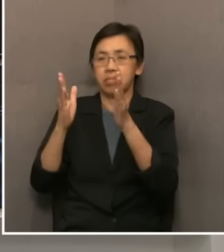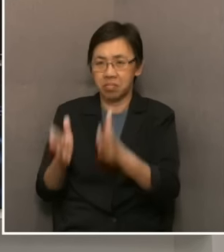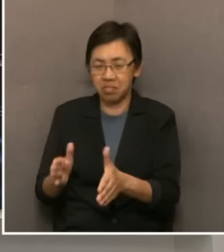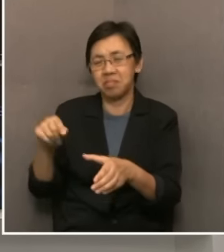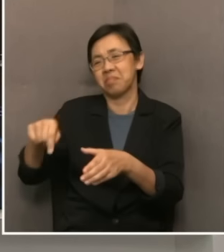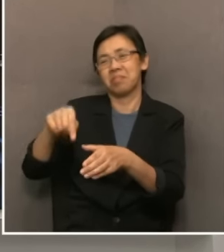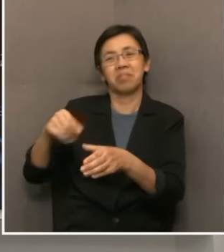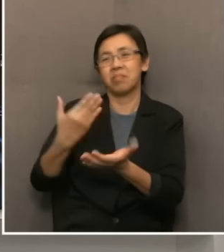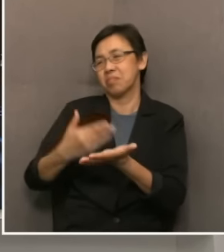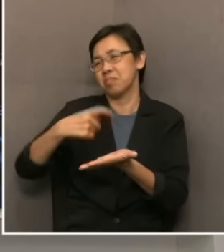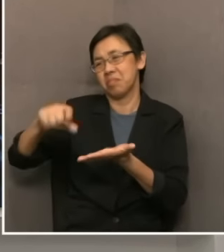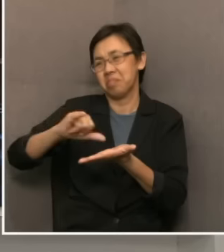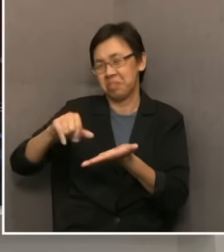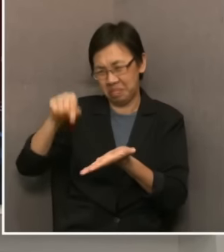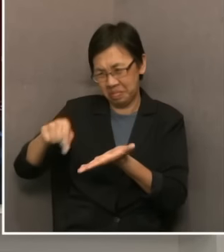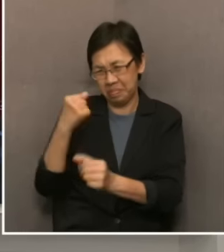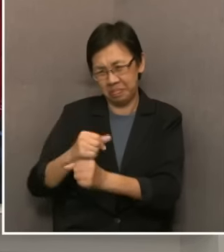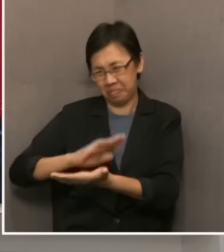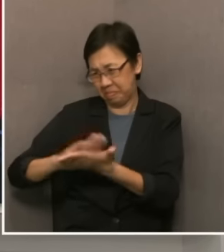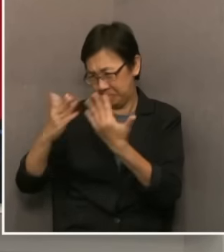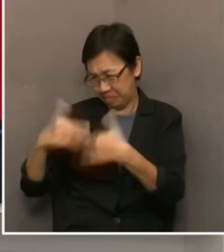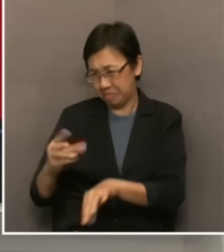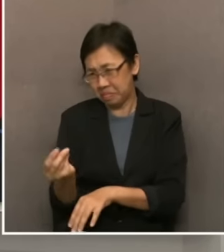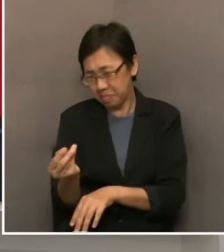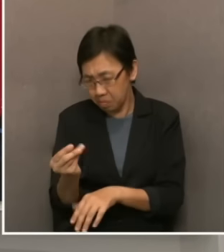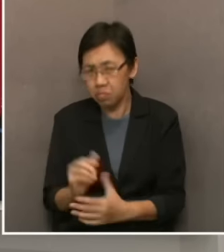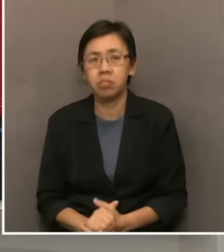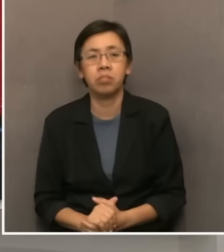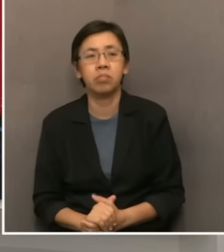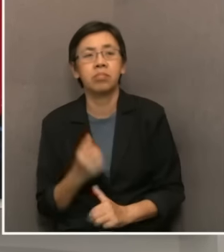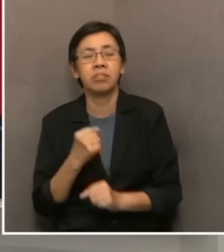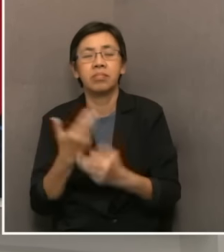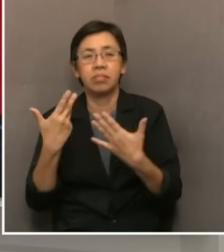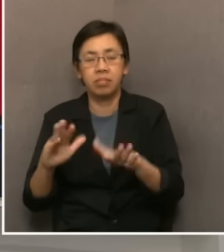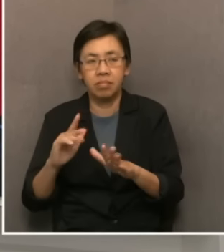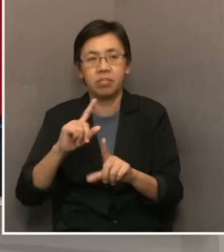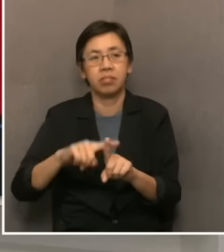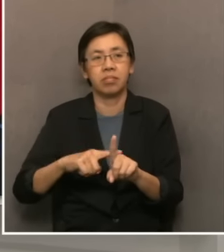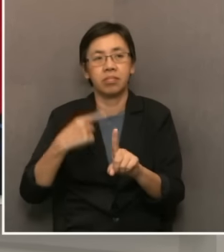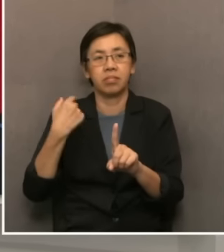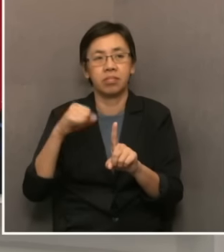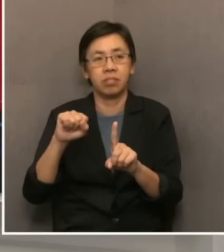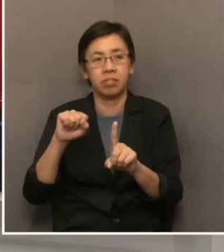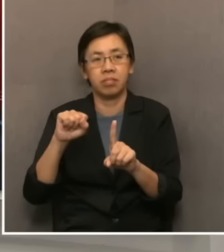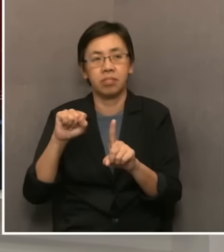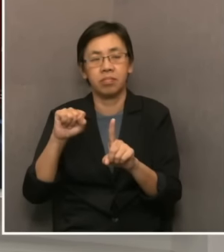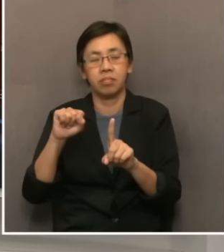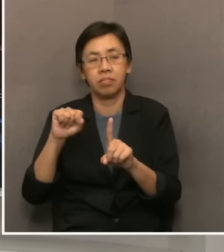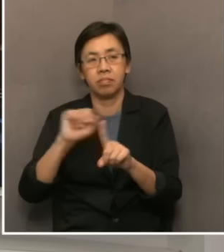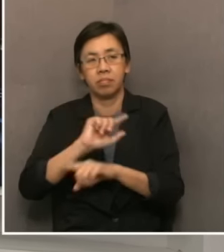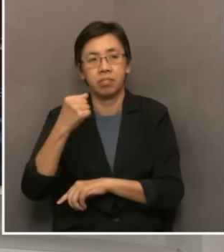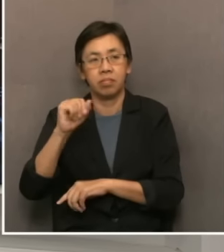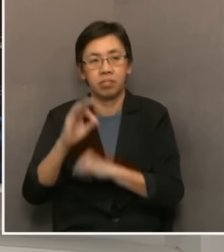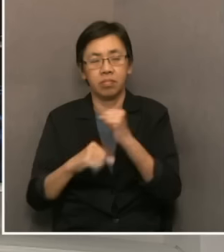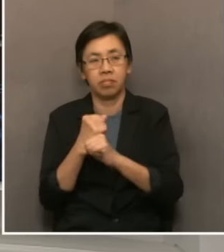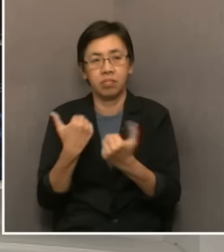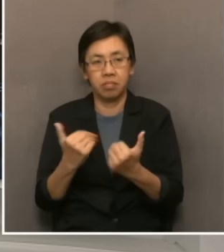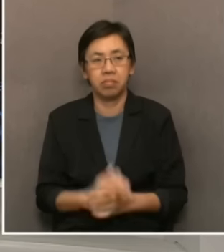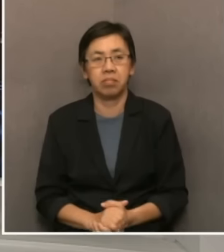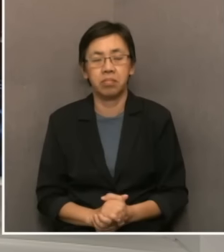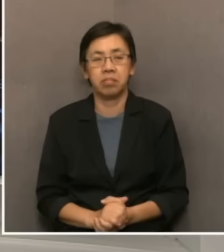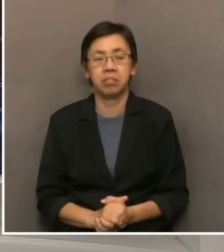381,287 คนค่ะนี่คือการดำเนินการในเฟสแรกนะคะที่จะแล้วเสร็จภายในวันที่19ธันวาคมนี้นะคะคำถามต่อมาแล้วเฟส